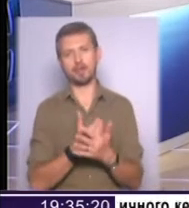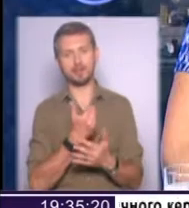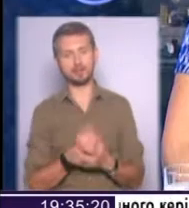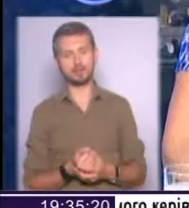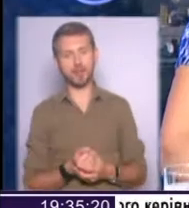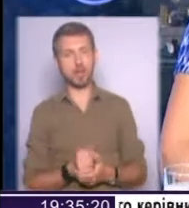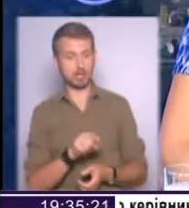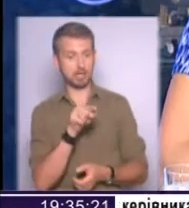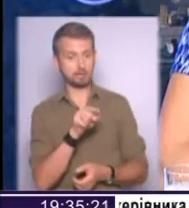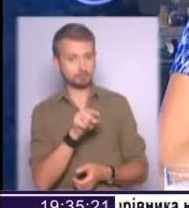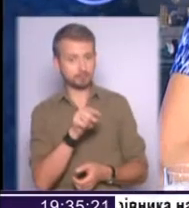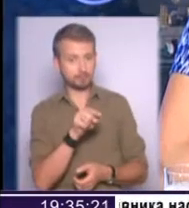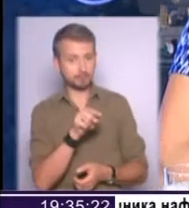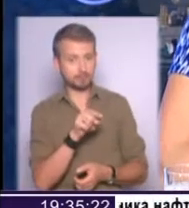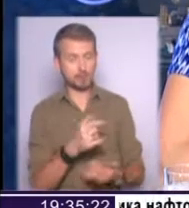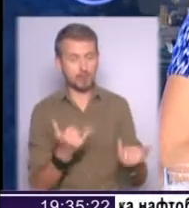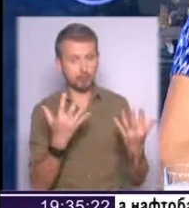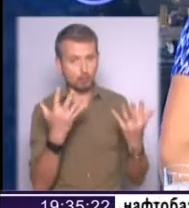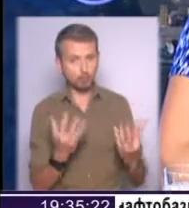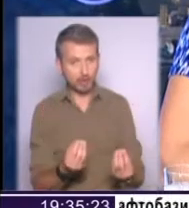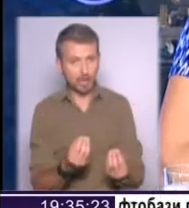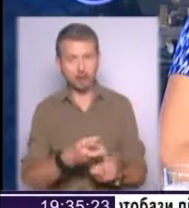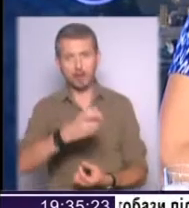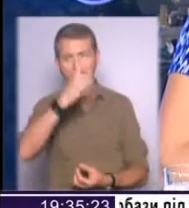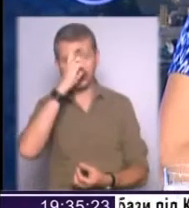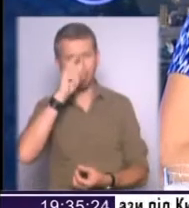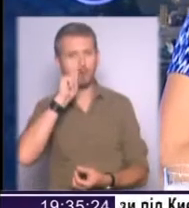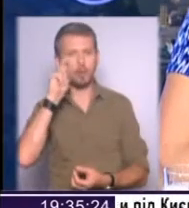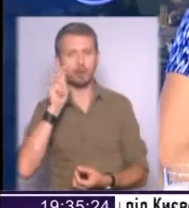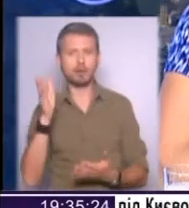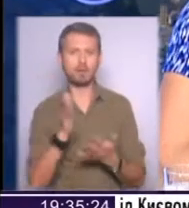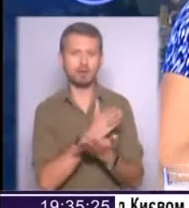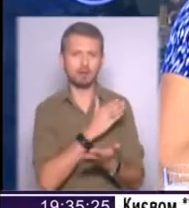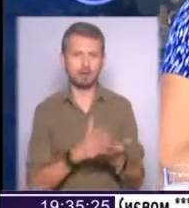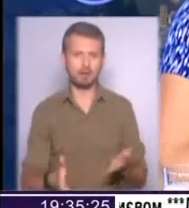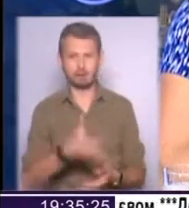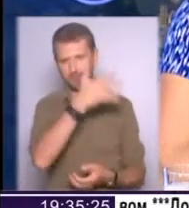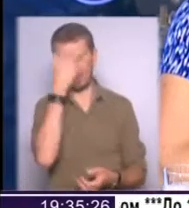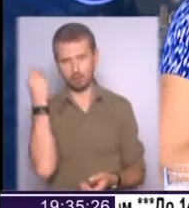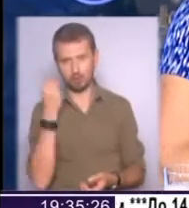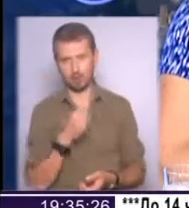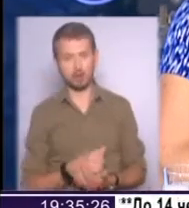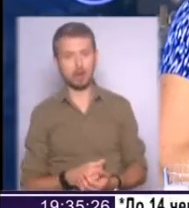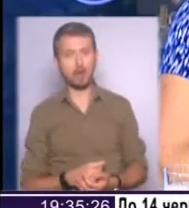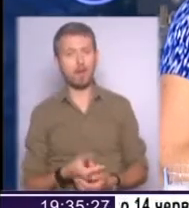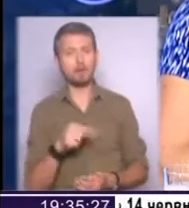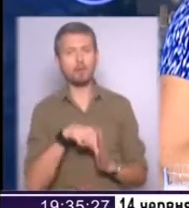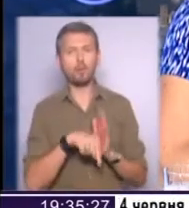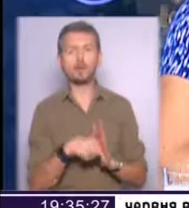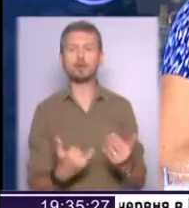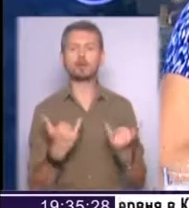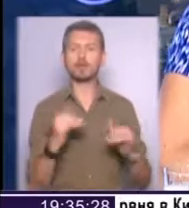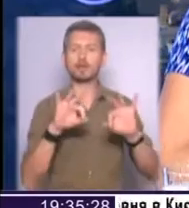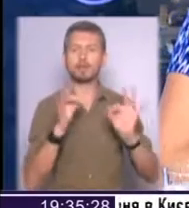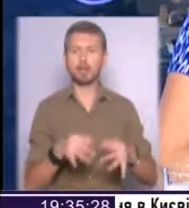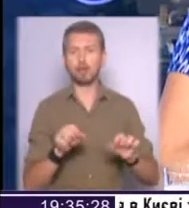цей елемент на сьогоднішній день державою України є взагалі забутий. В тому контексті сучасне мистецтво може бути